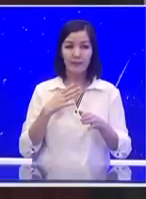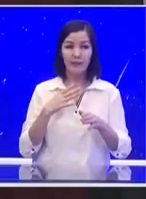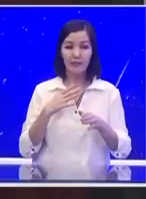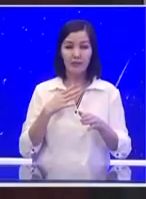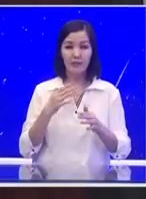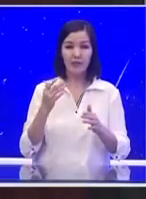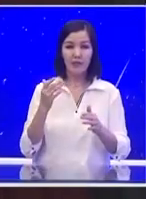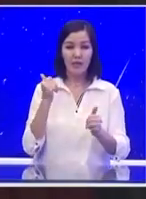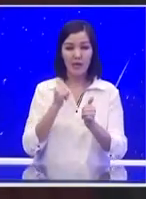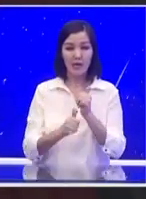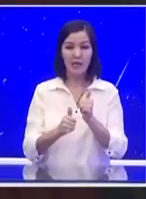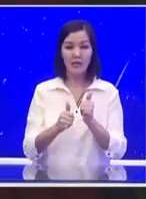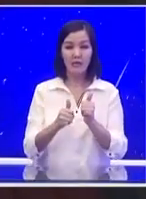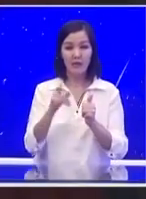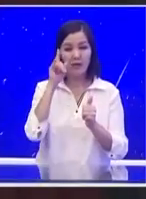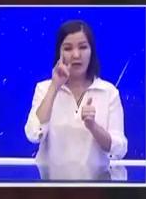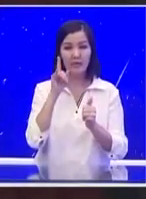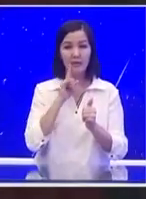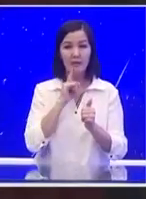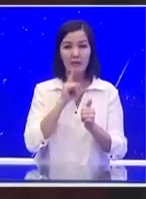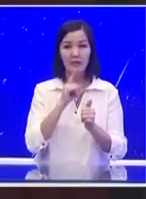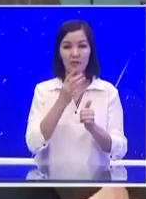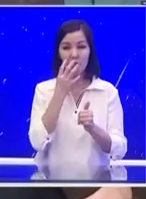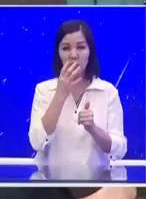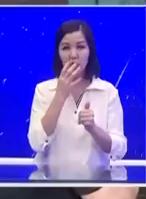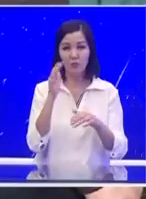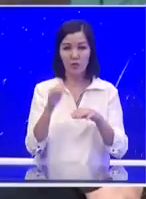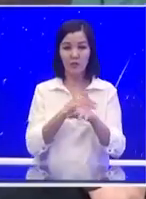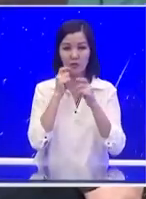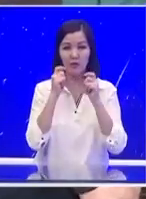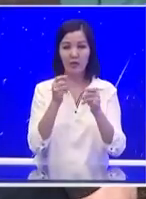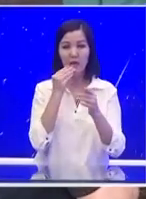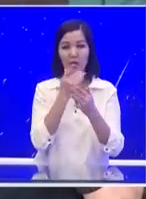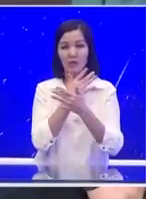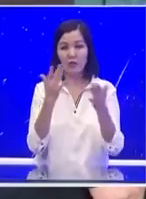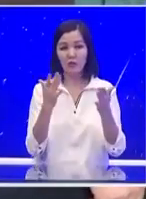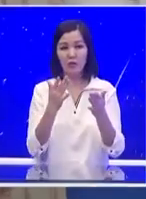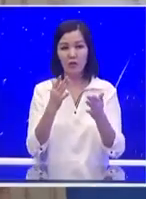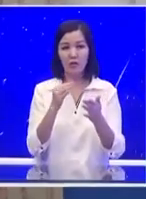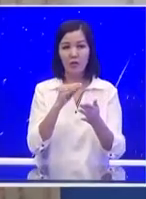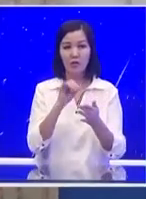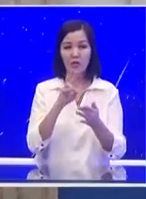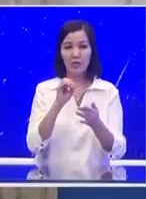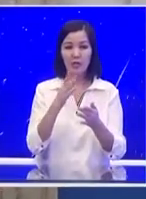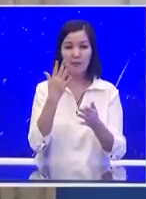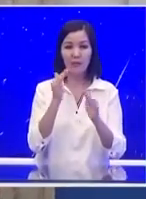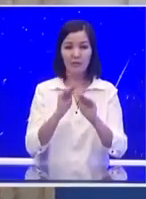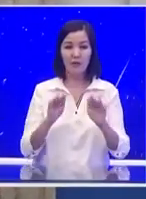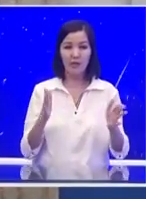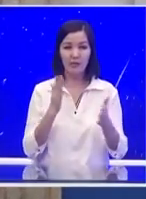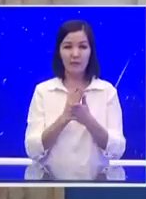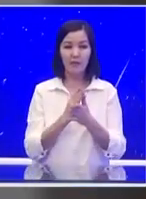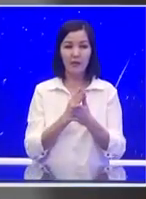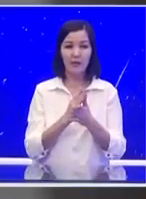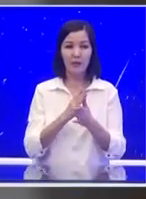Үсті бәрі қазаққа жаңағы жылу сыйлап жатқандарыңызға. Азық түлік алғанның бірі Жанар Андасова. Бес баланың анасы,